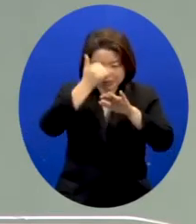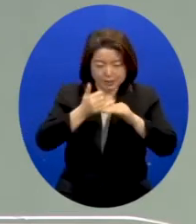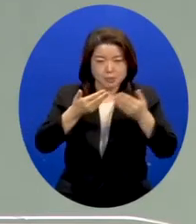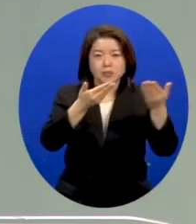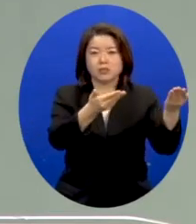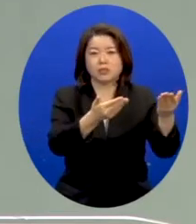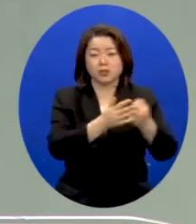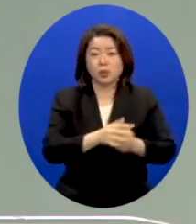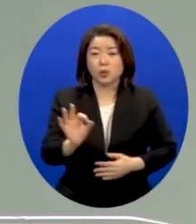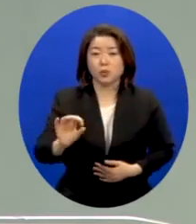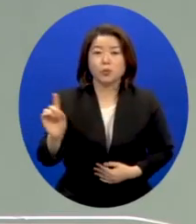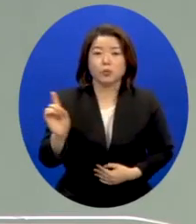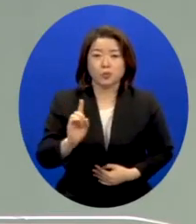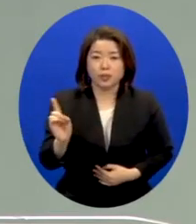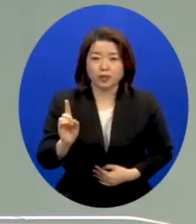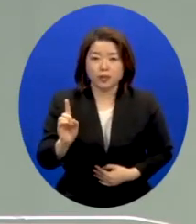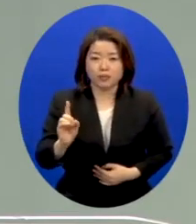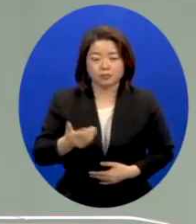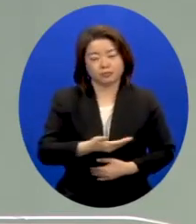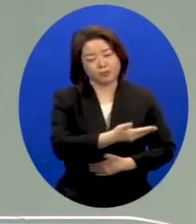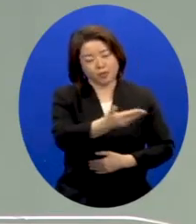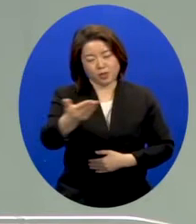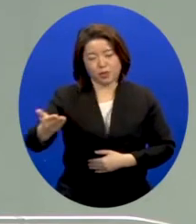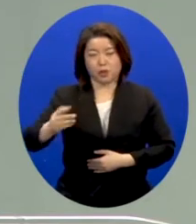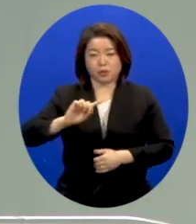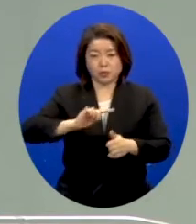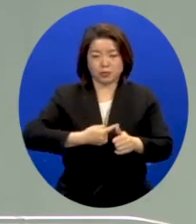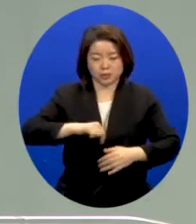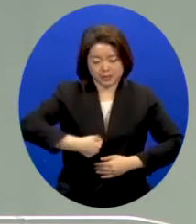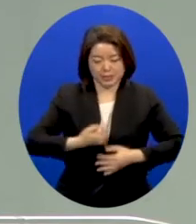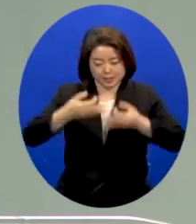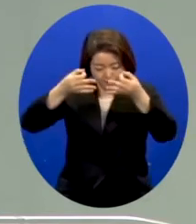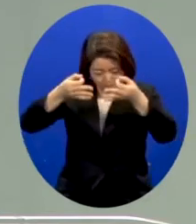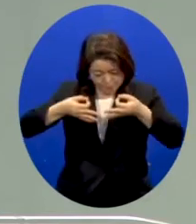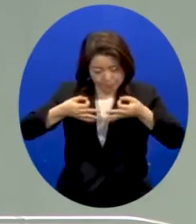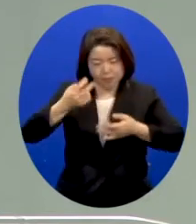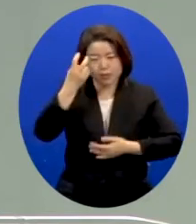되겠느냐 여러분 스스로가 여러분 자신을 점검해야